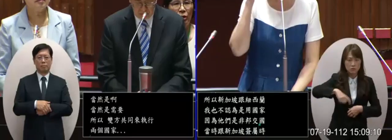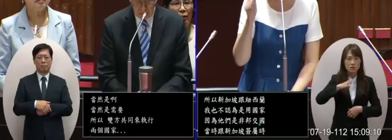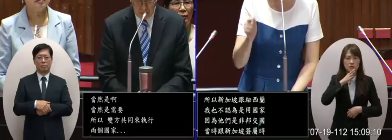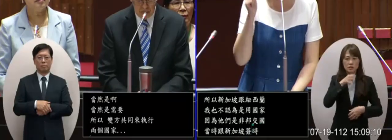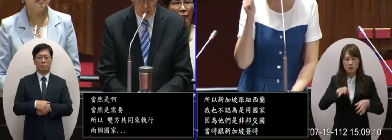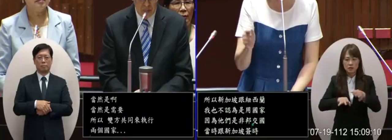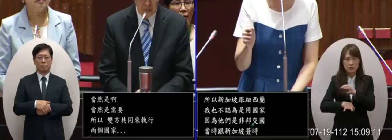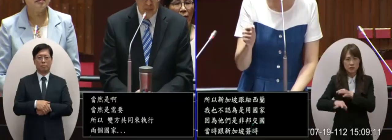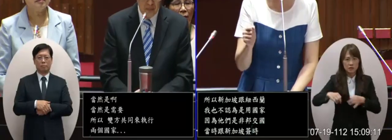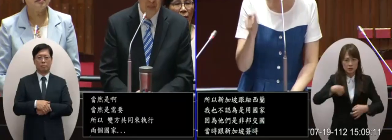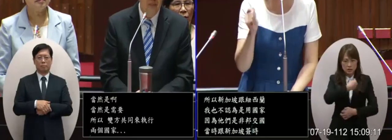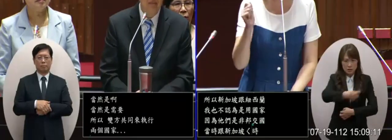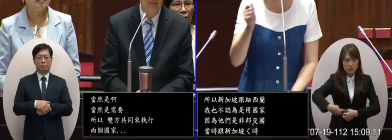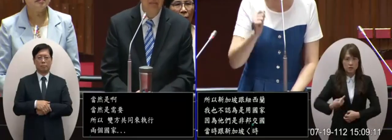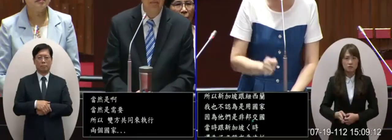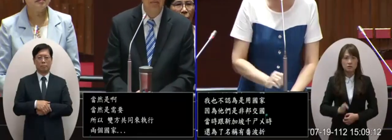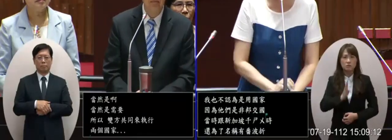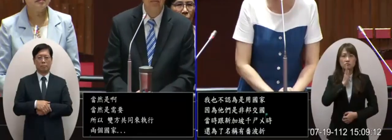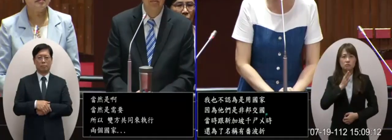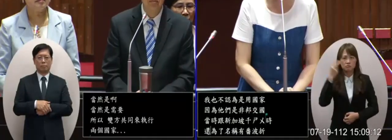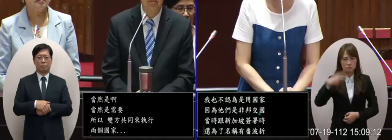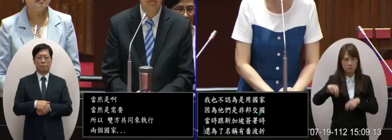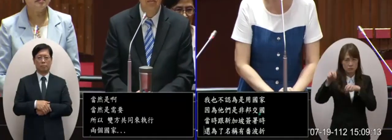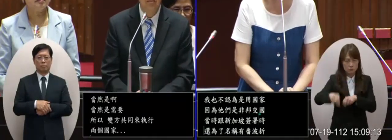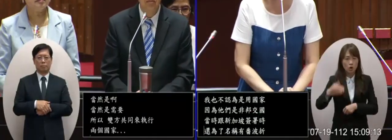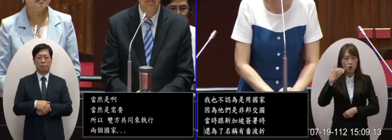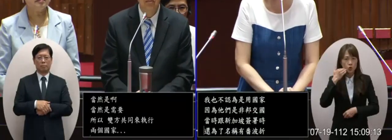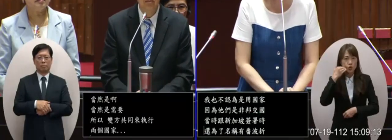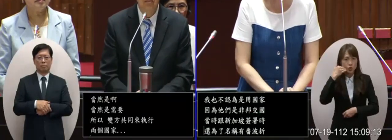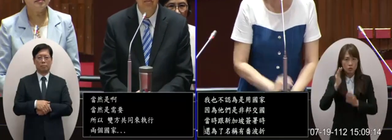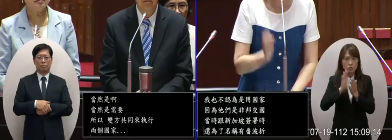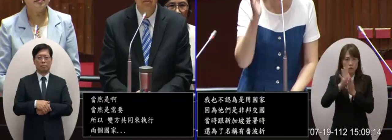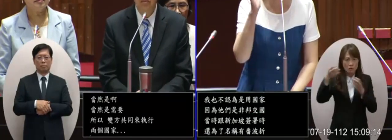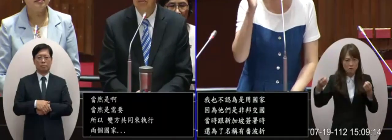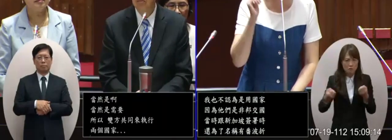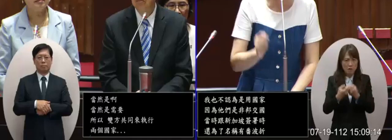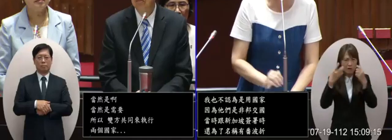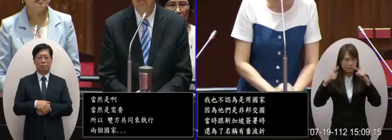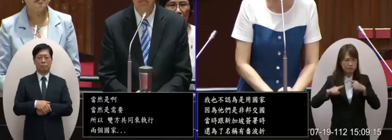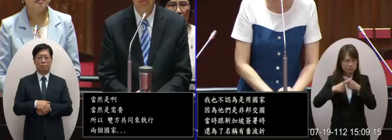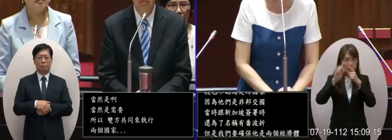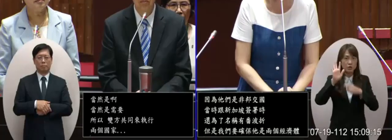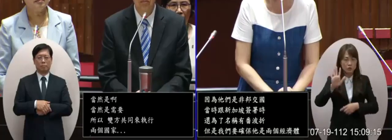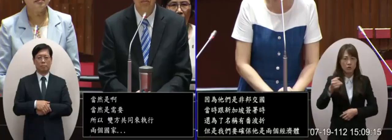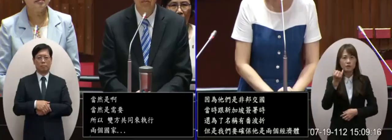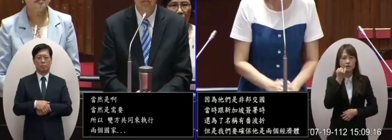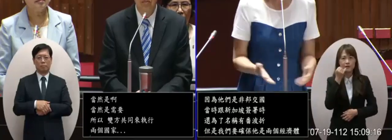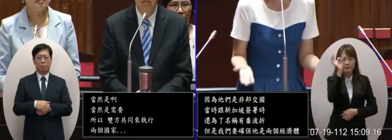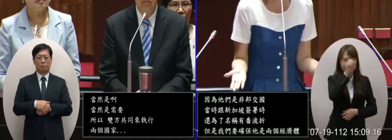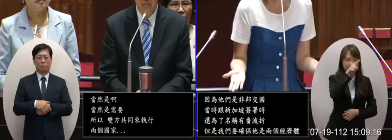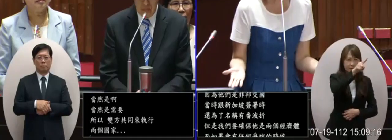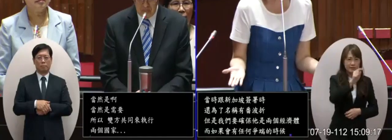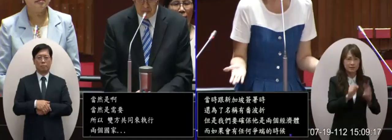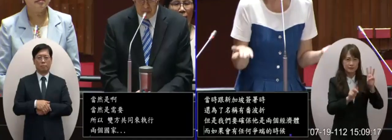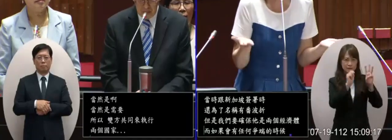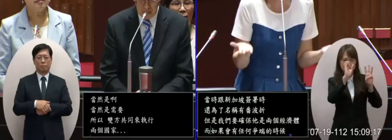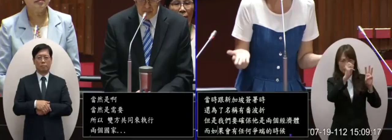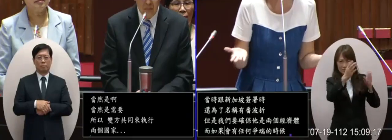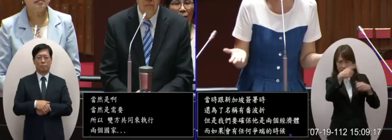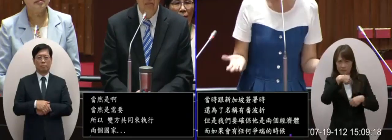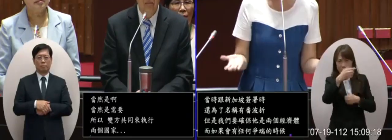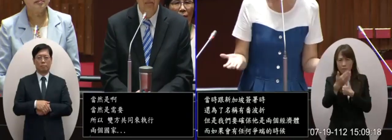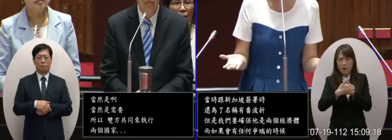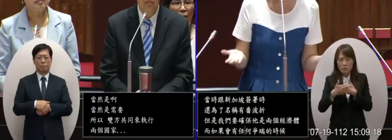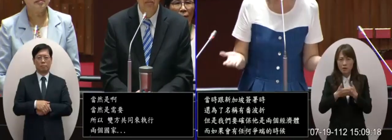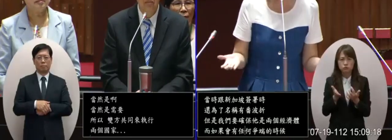果会有任何的争端的时候，至少我们可以就 WTO 去做救济。但是我们现在用